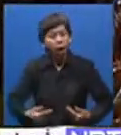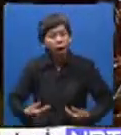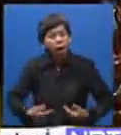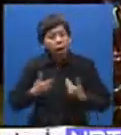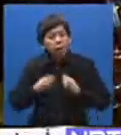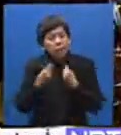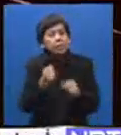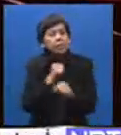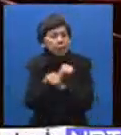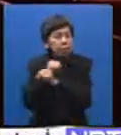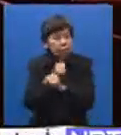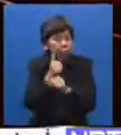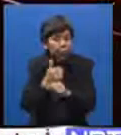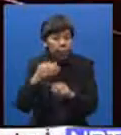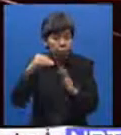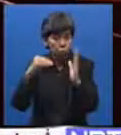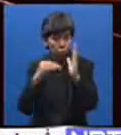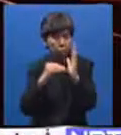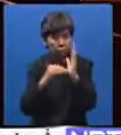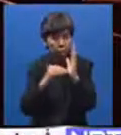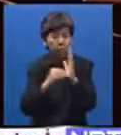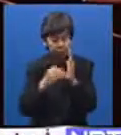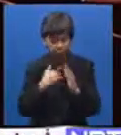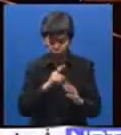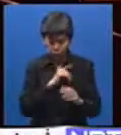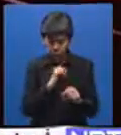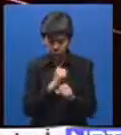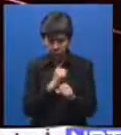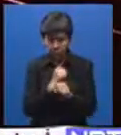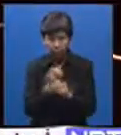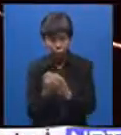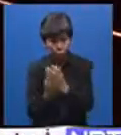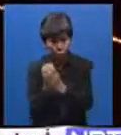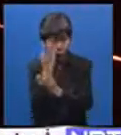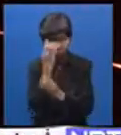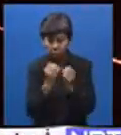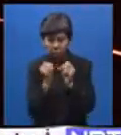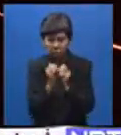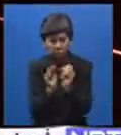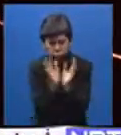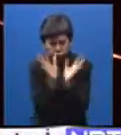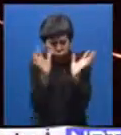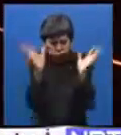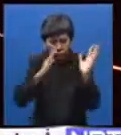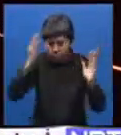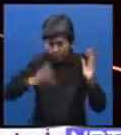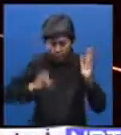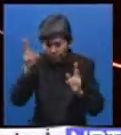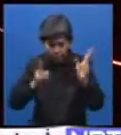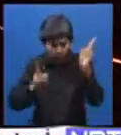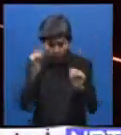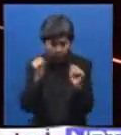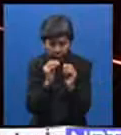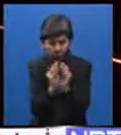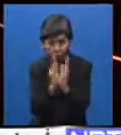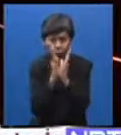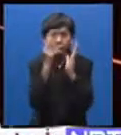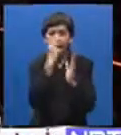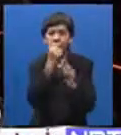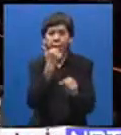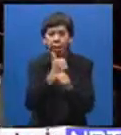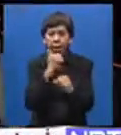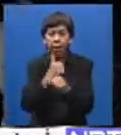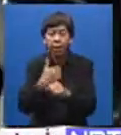ภัยเท่านั้นโดยกรุงเทพมหานครยังได้ตัดต้นไม้ที่มีลักษณะรกทึบที่ทำให้บดบังแสงสว่